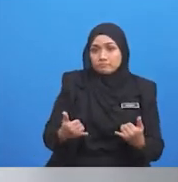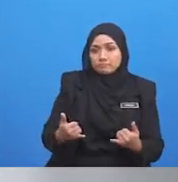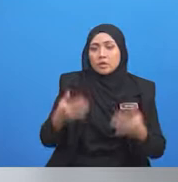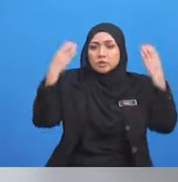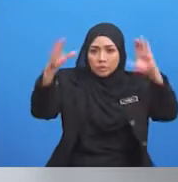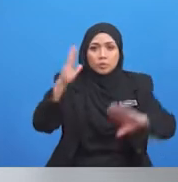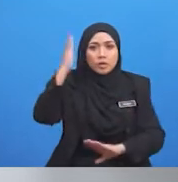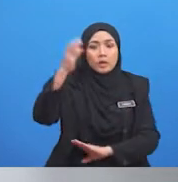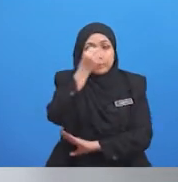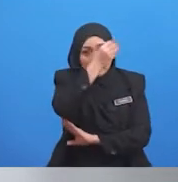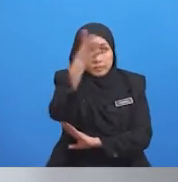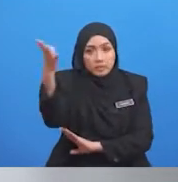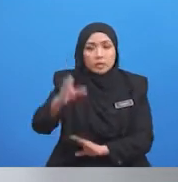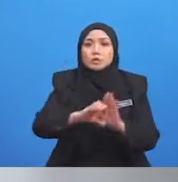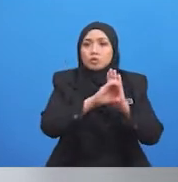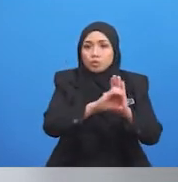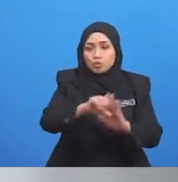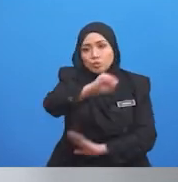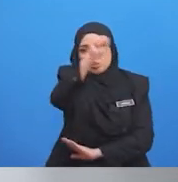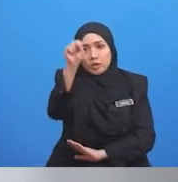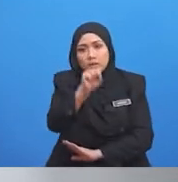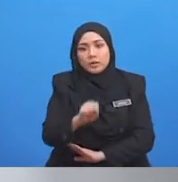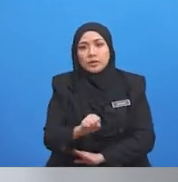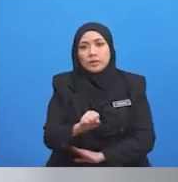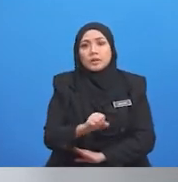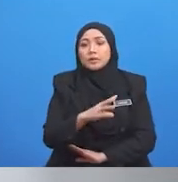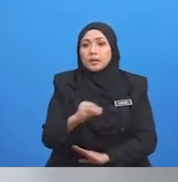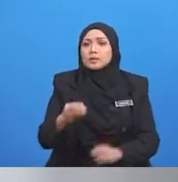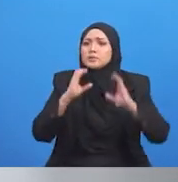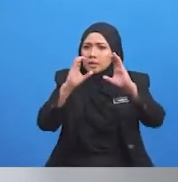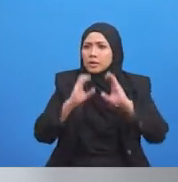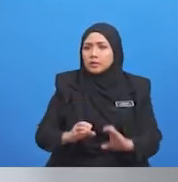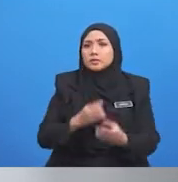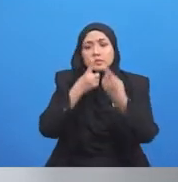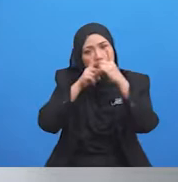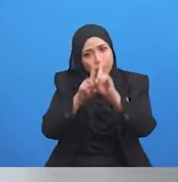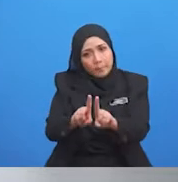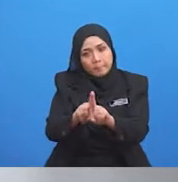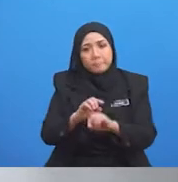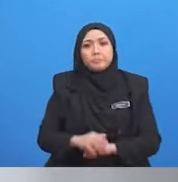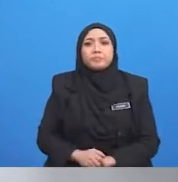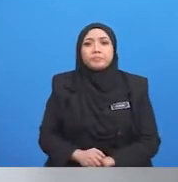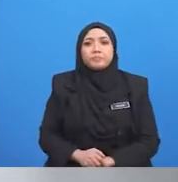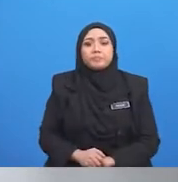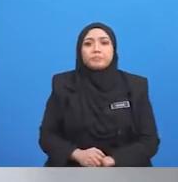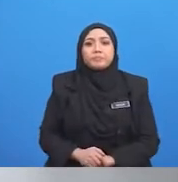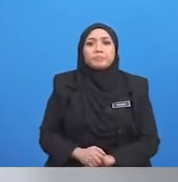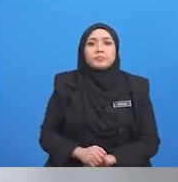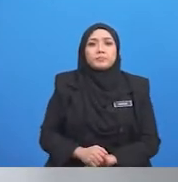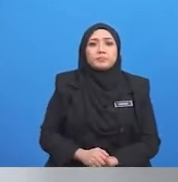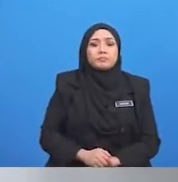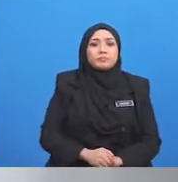akan memberikan contoh soalan dan tips untuk menjawab soalan. Struktur bagi